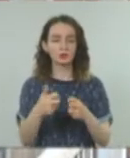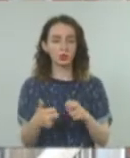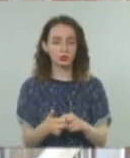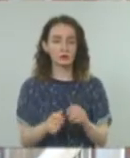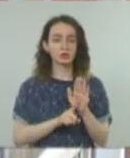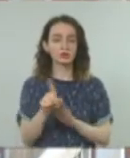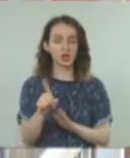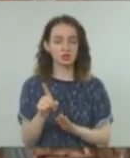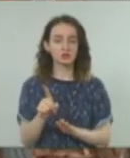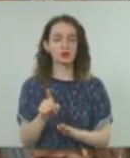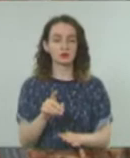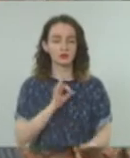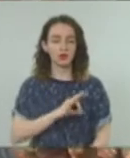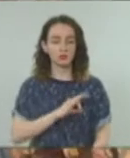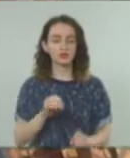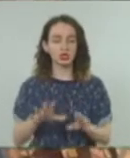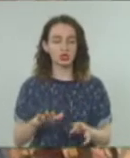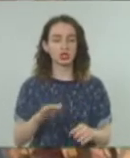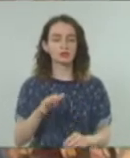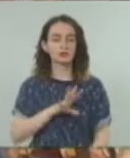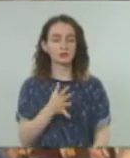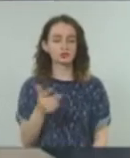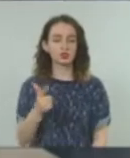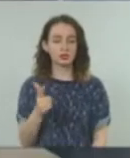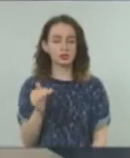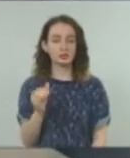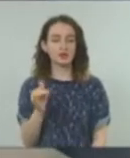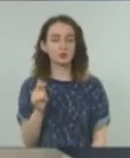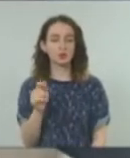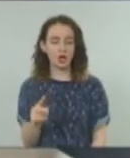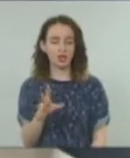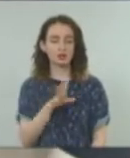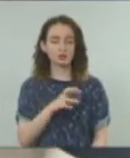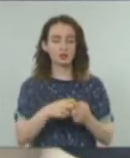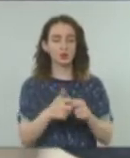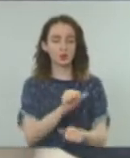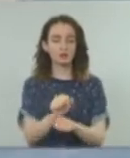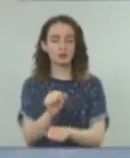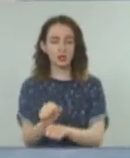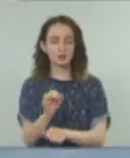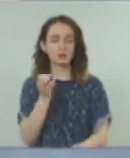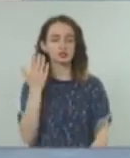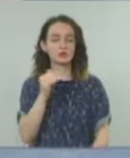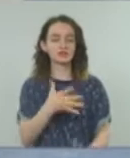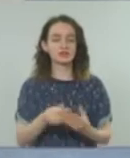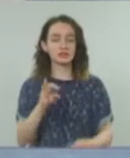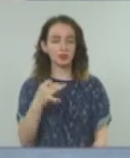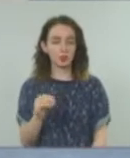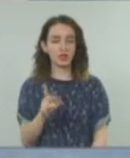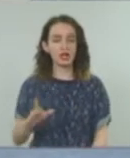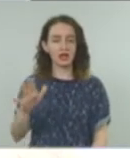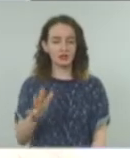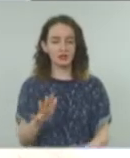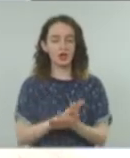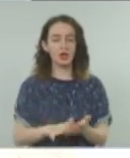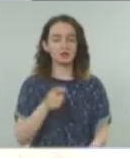решать экс-губернатор Сергей Фургал. Были сданы несколько долгостроев. Еще весной этого года краевые власти обратились в Минстрой с просьбой